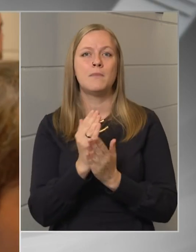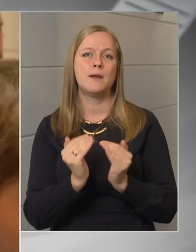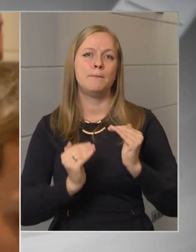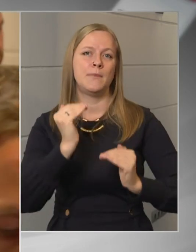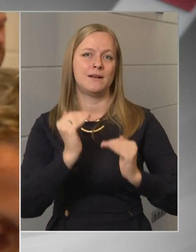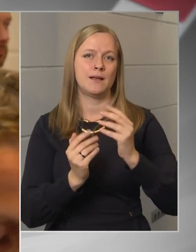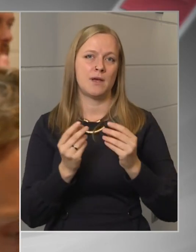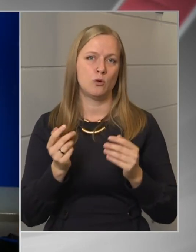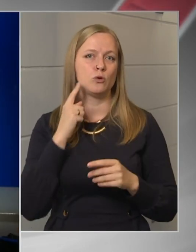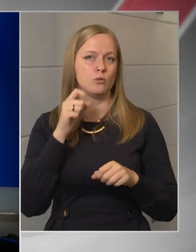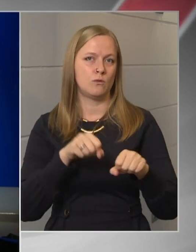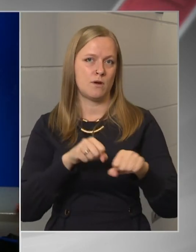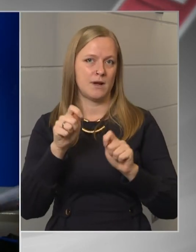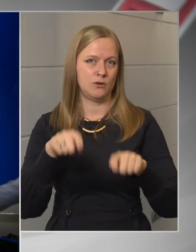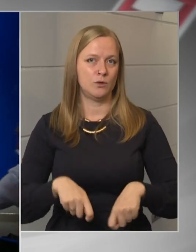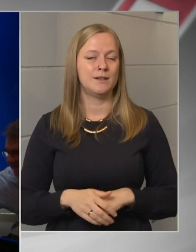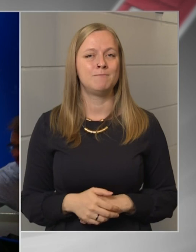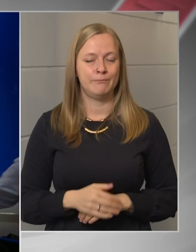Köszönöm. Heti TV.